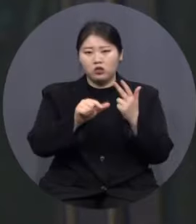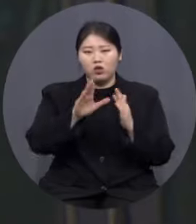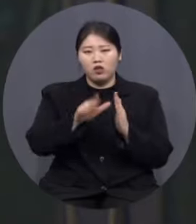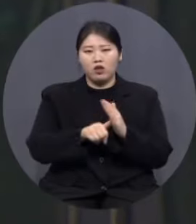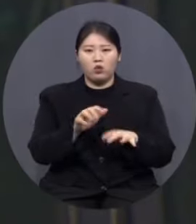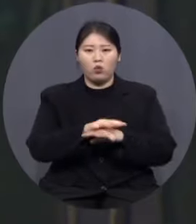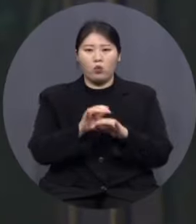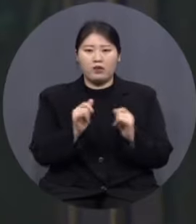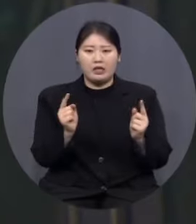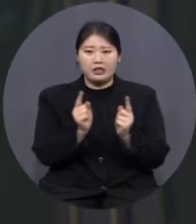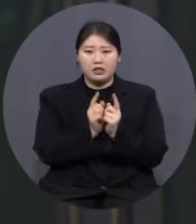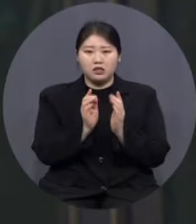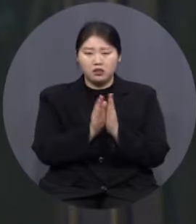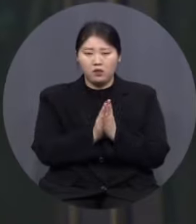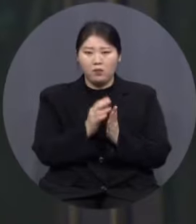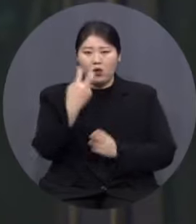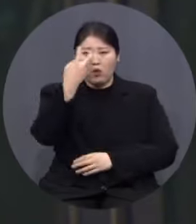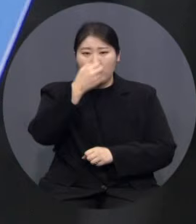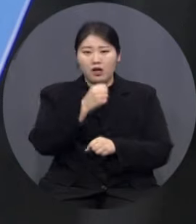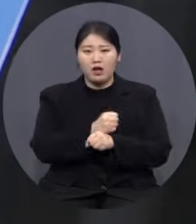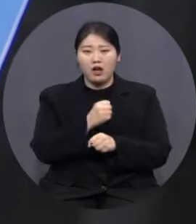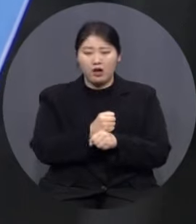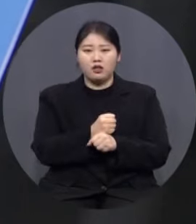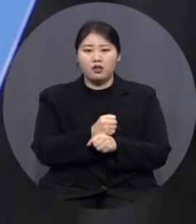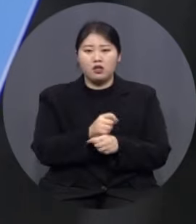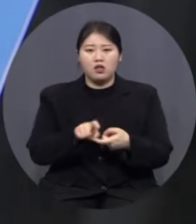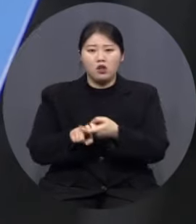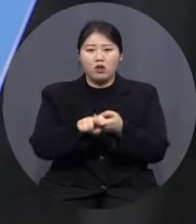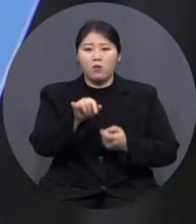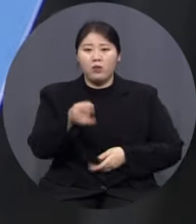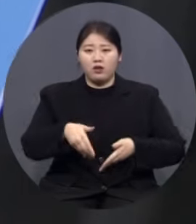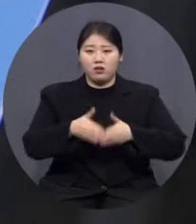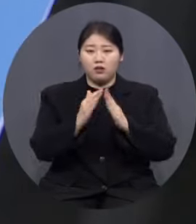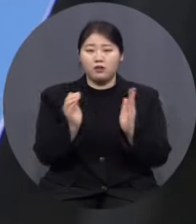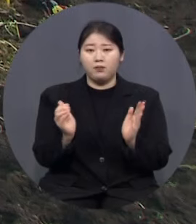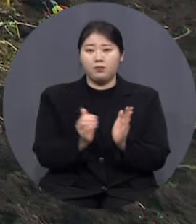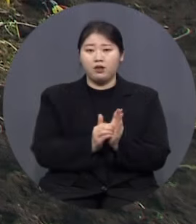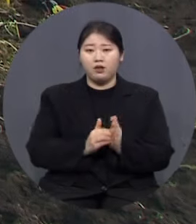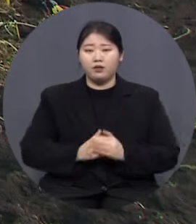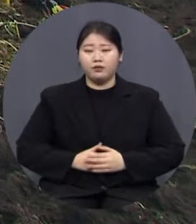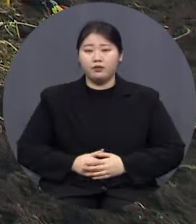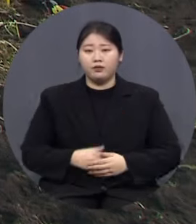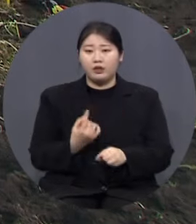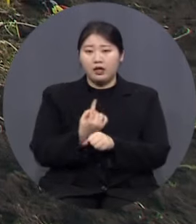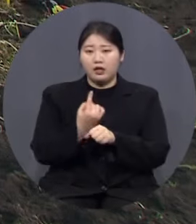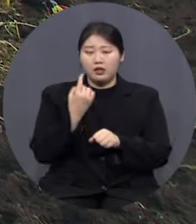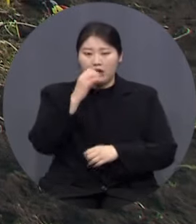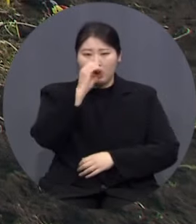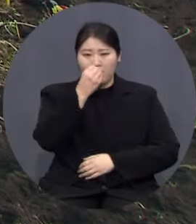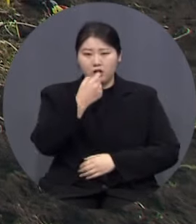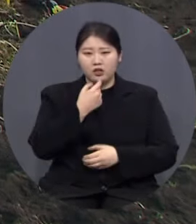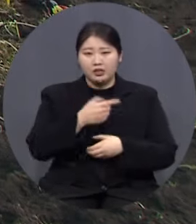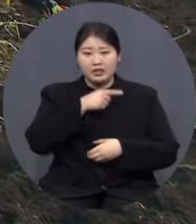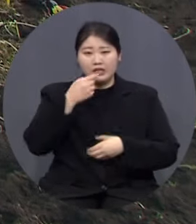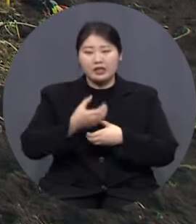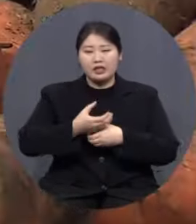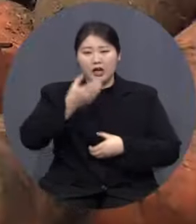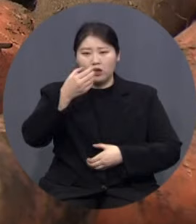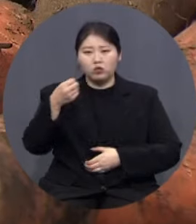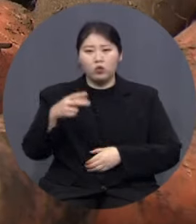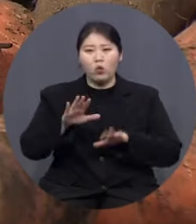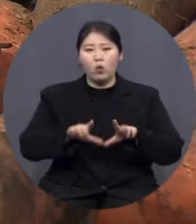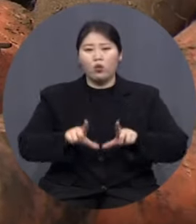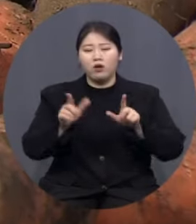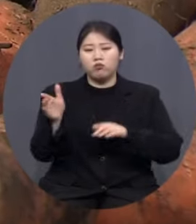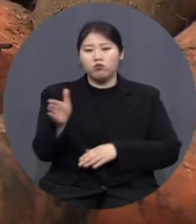직접 수요와 공급을 관리하는 수급관리 연합회를 만들었습니다 지난해 감귤과 당근에 이어 올해부터는